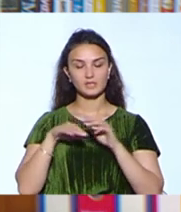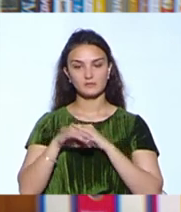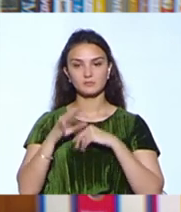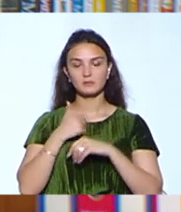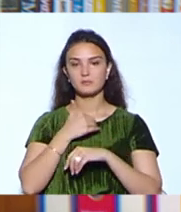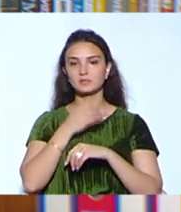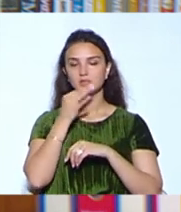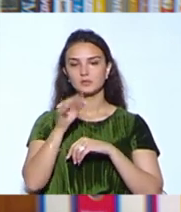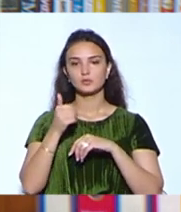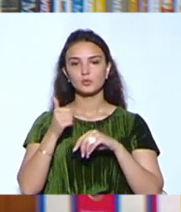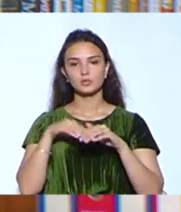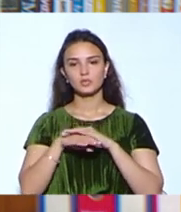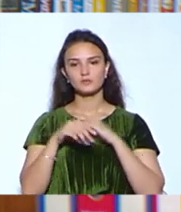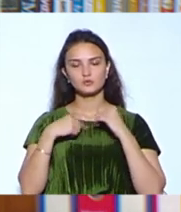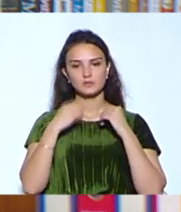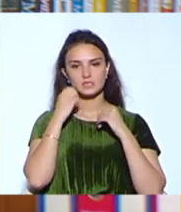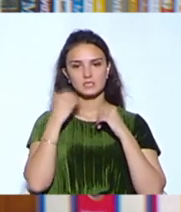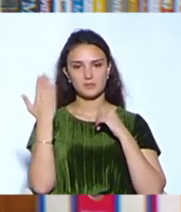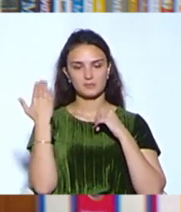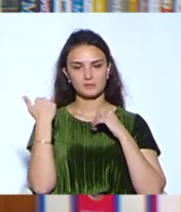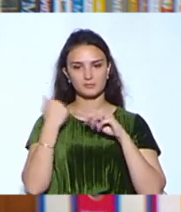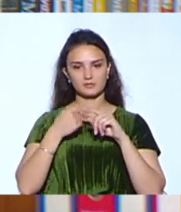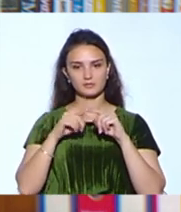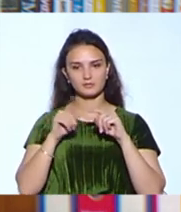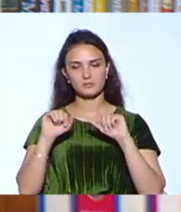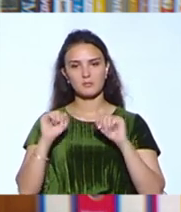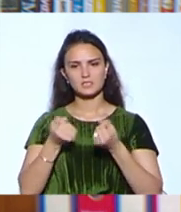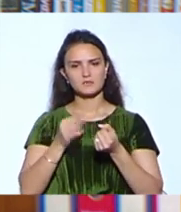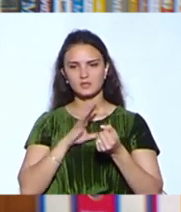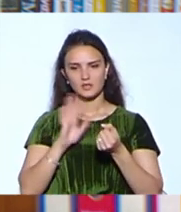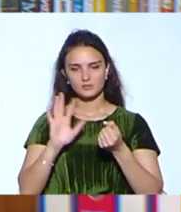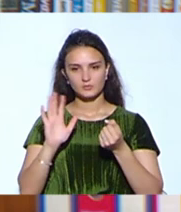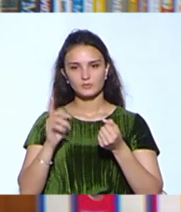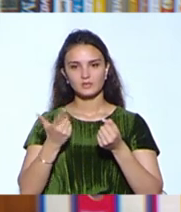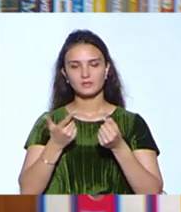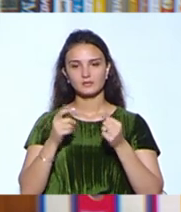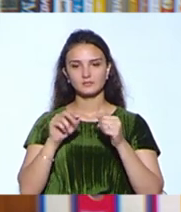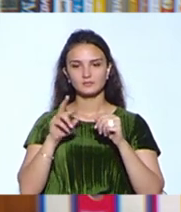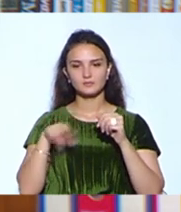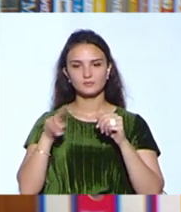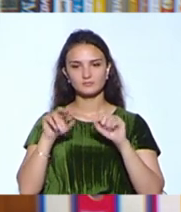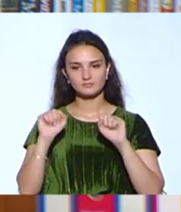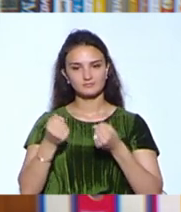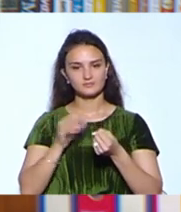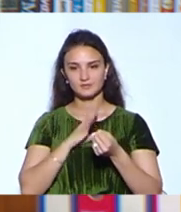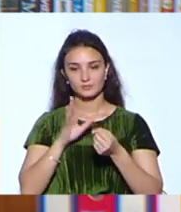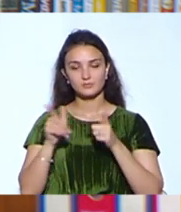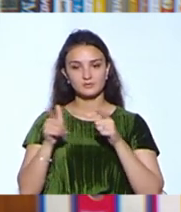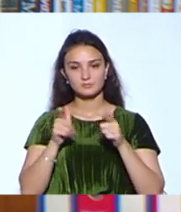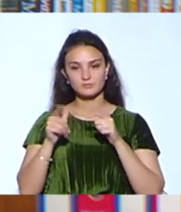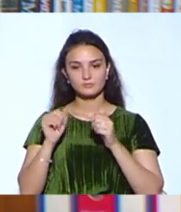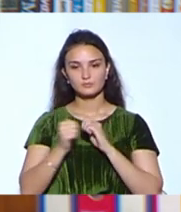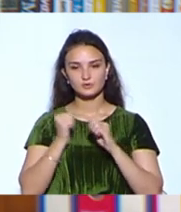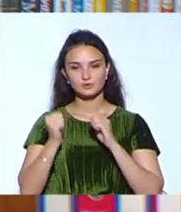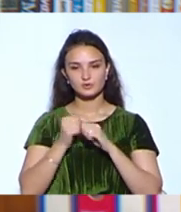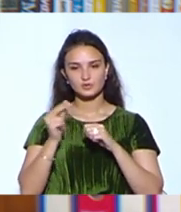მინდა გაგახსენოთ, როგორ ინახავდნენ ჩვენი წინაპრები, რომელთაც არც მაცივარი ჰქონდათ და არც გაყინვის შესაძლებლობა. ისინი ამზადებდნენ